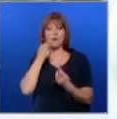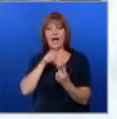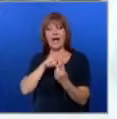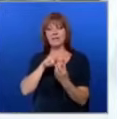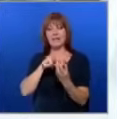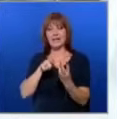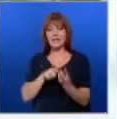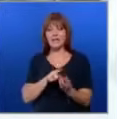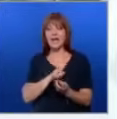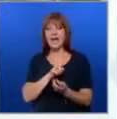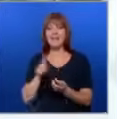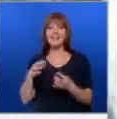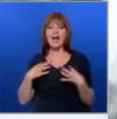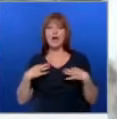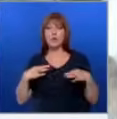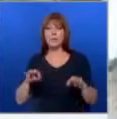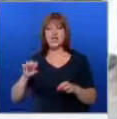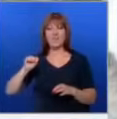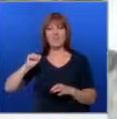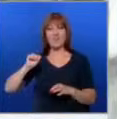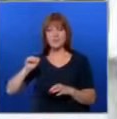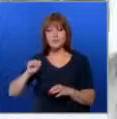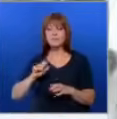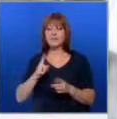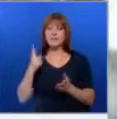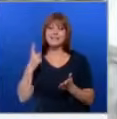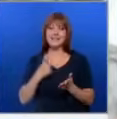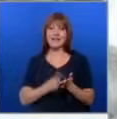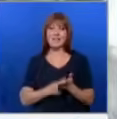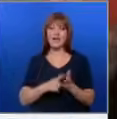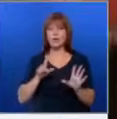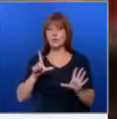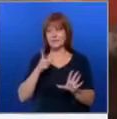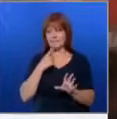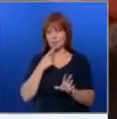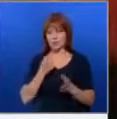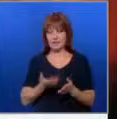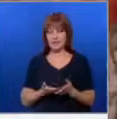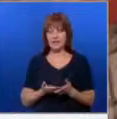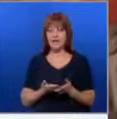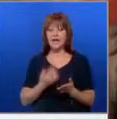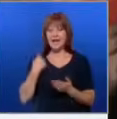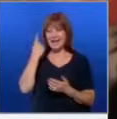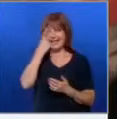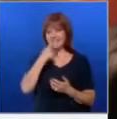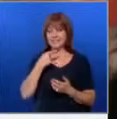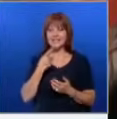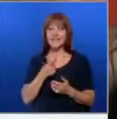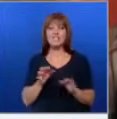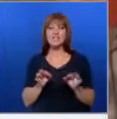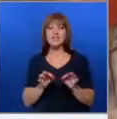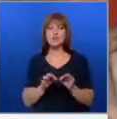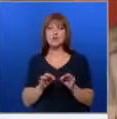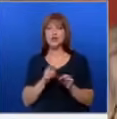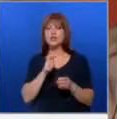алтернатива между неолиберализма и фашизма, каквато ни се налагаше от 7 години. Сред лицата на фронта е и Франсуа